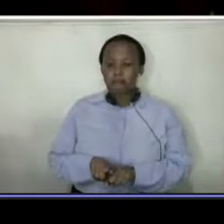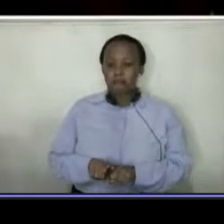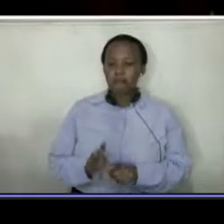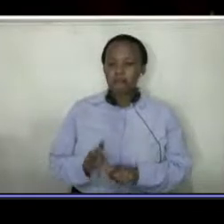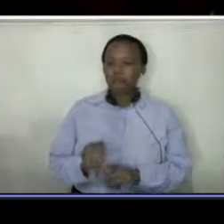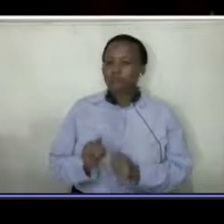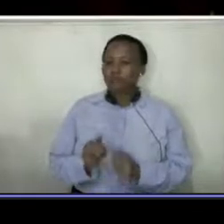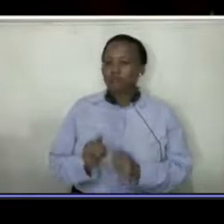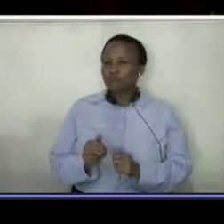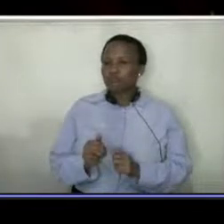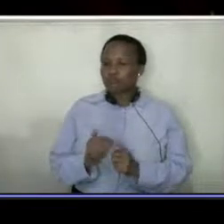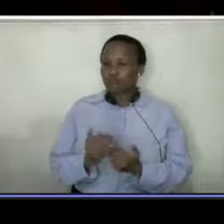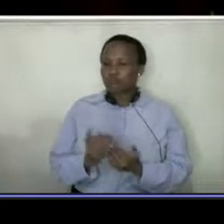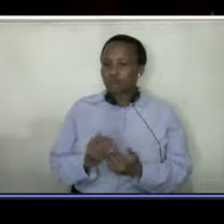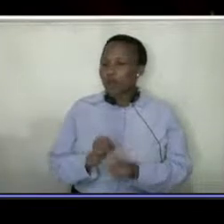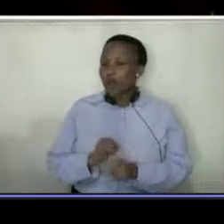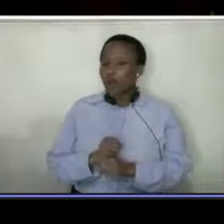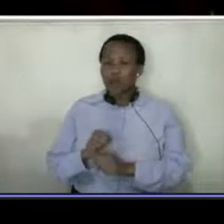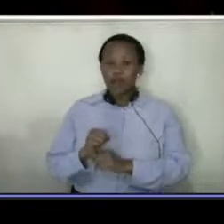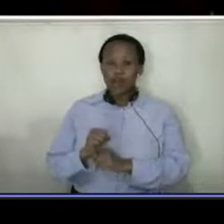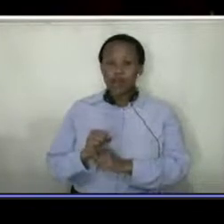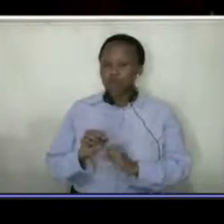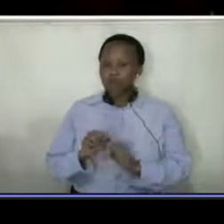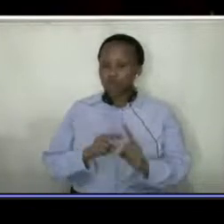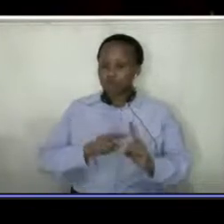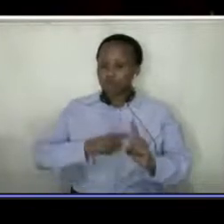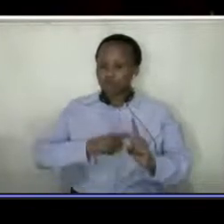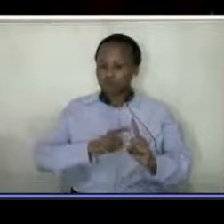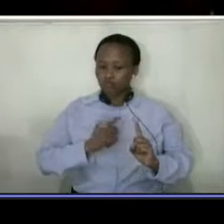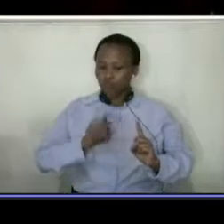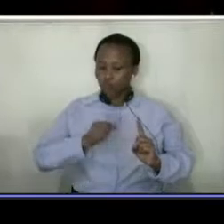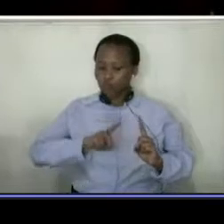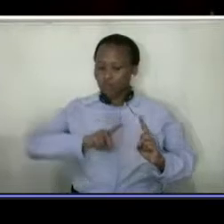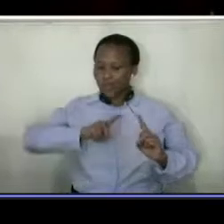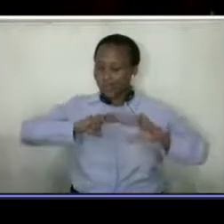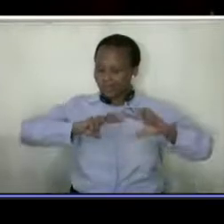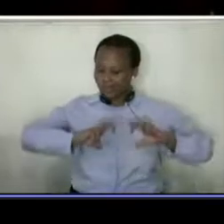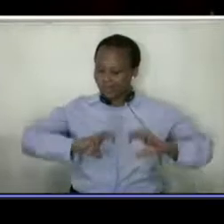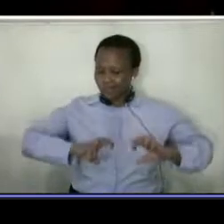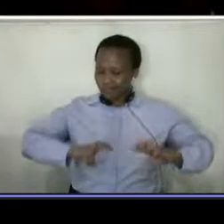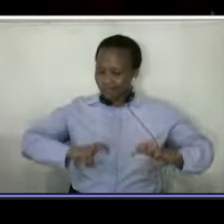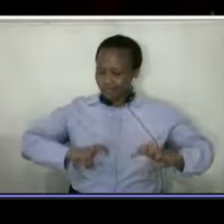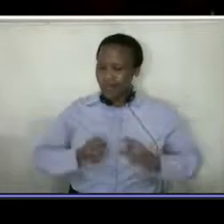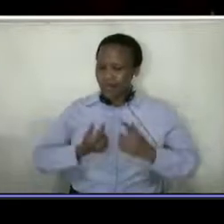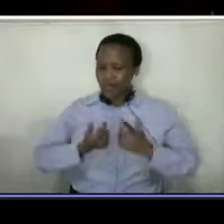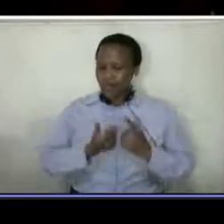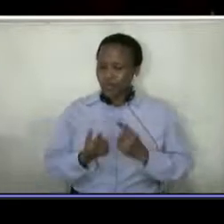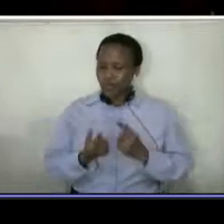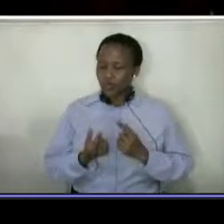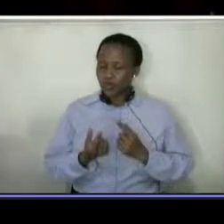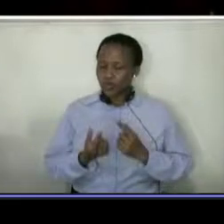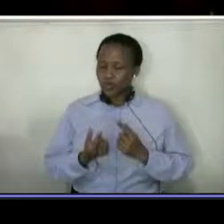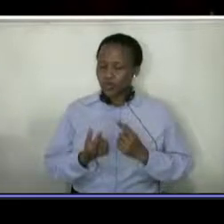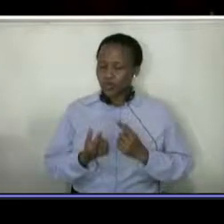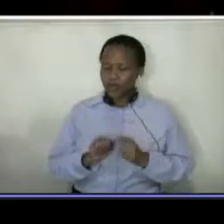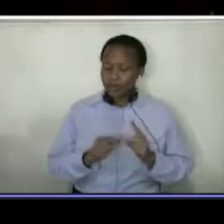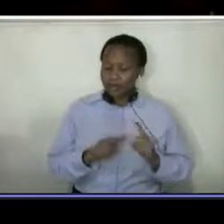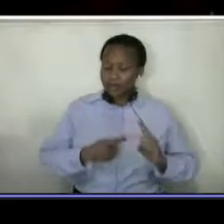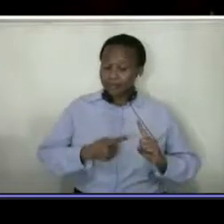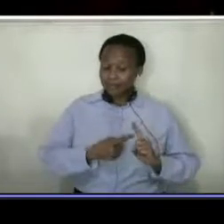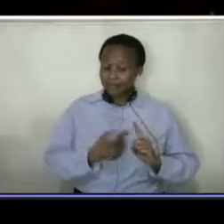kanjani ngo-2011 ngenkathi i-NFP inquma ukusebenzisana ne-ANC komasipala